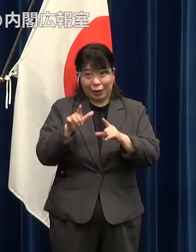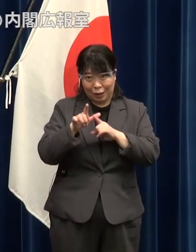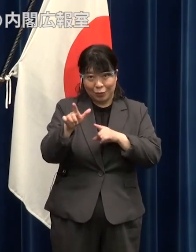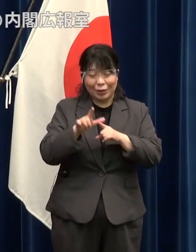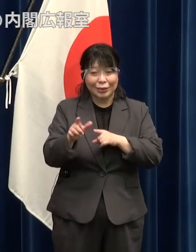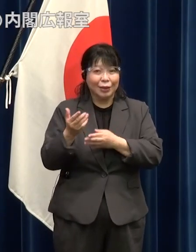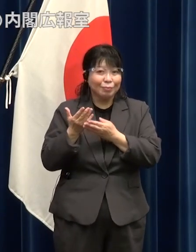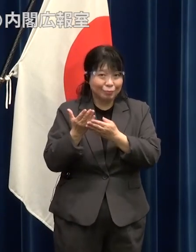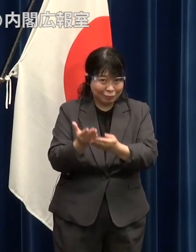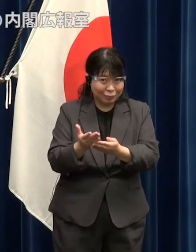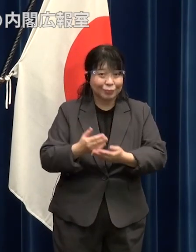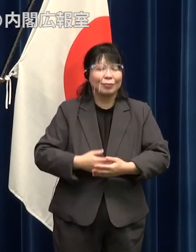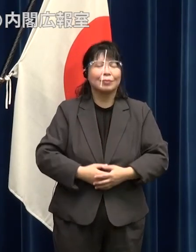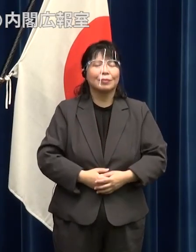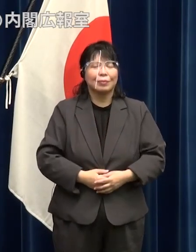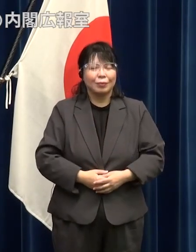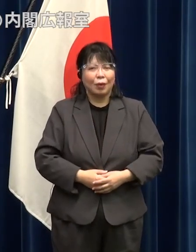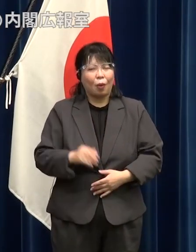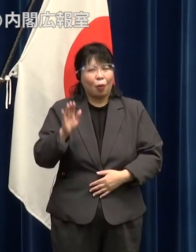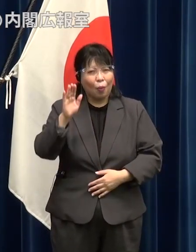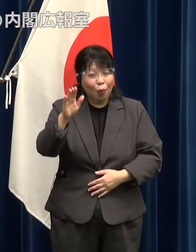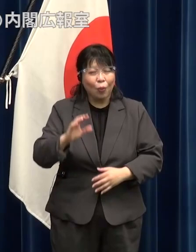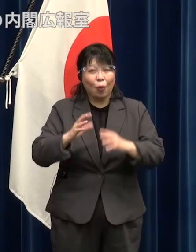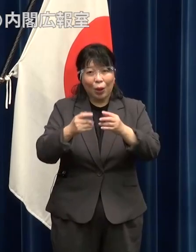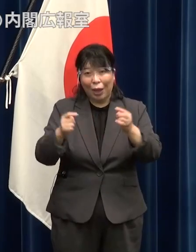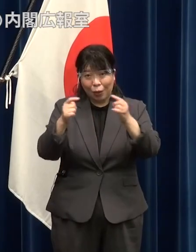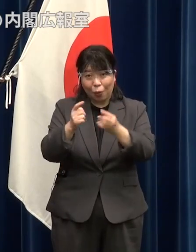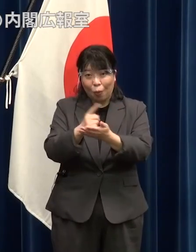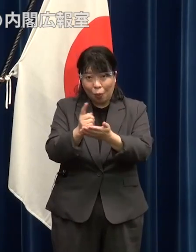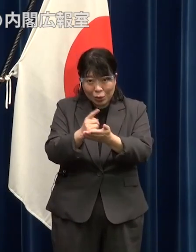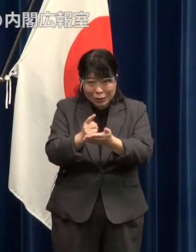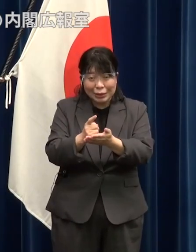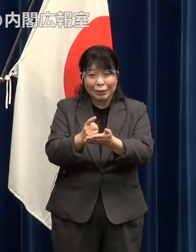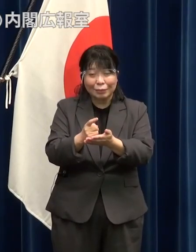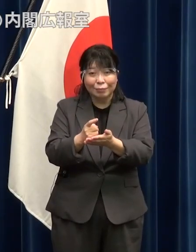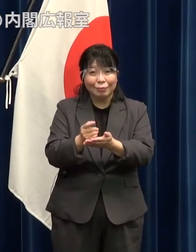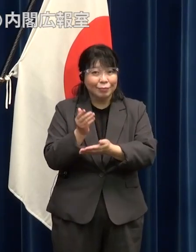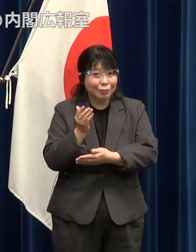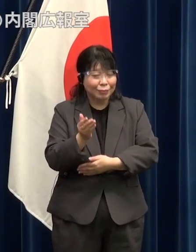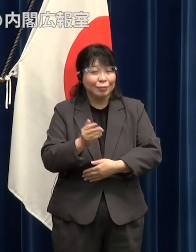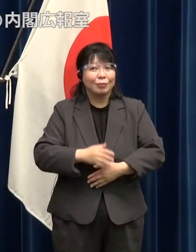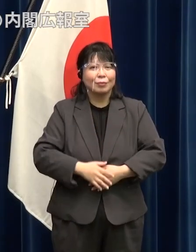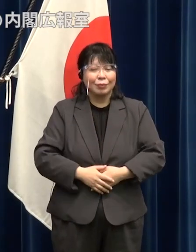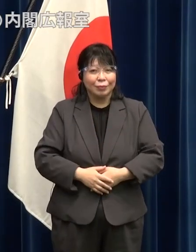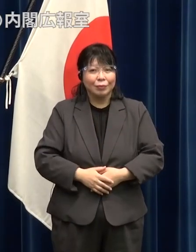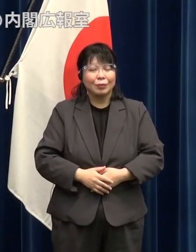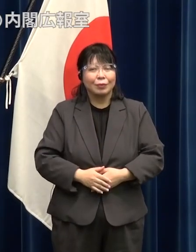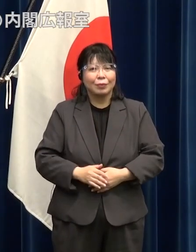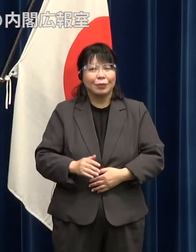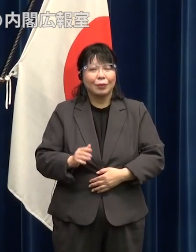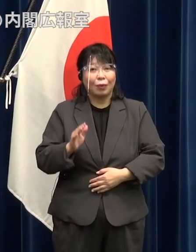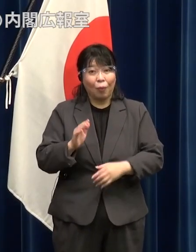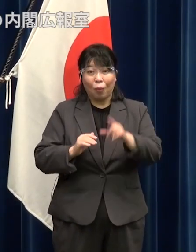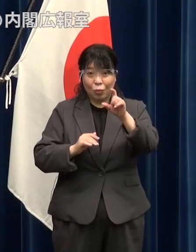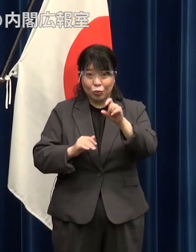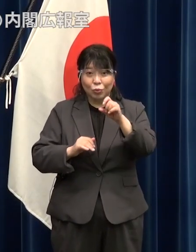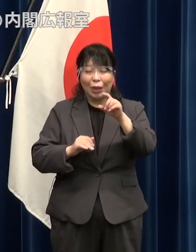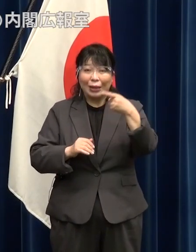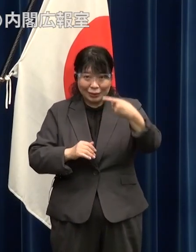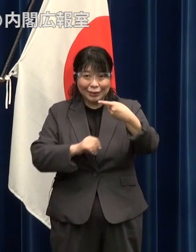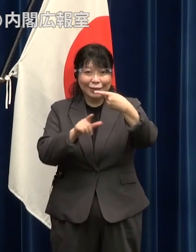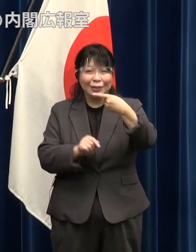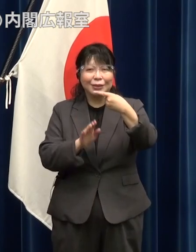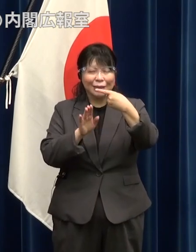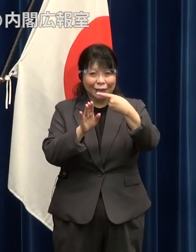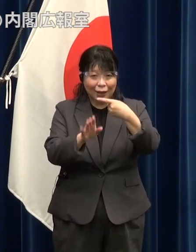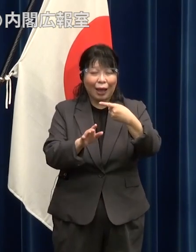お願いします、はい、今後の外交方針について伺います。日本は来月から G7 の議長国になりますが、ウクライナ情勢をめぐっては